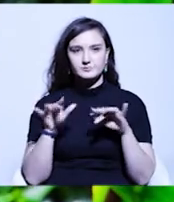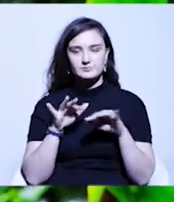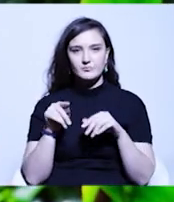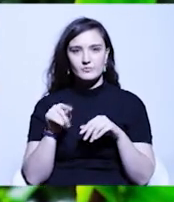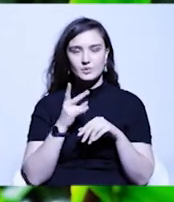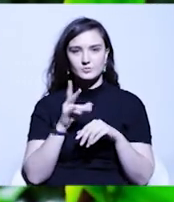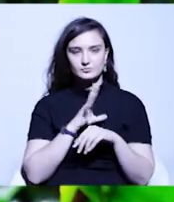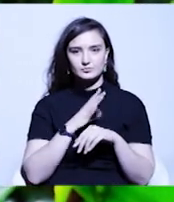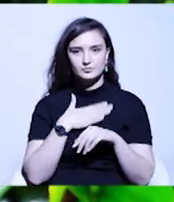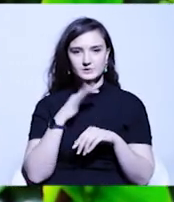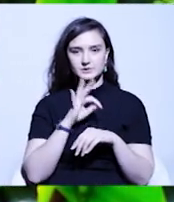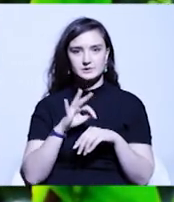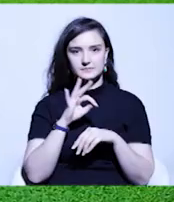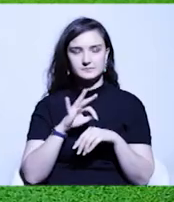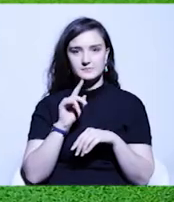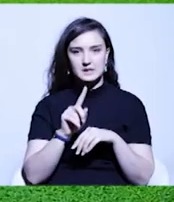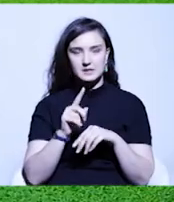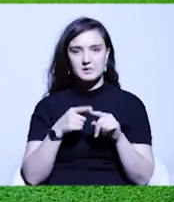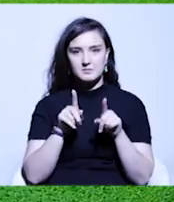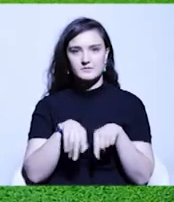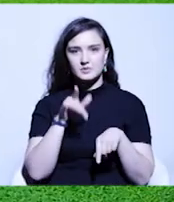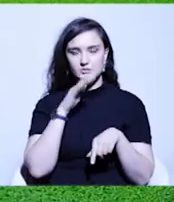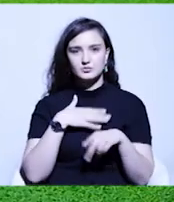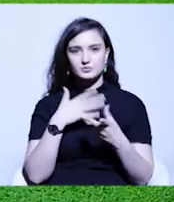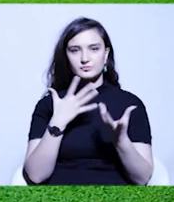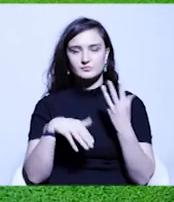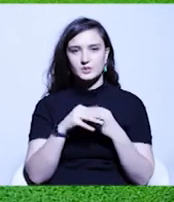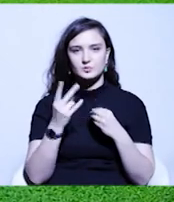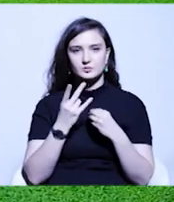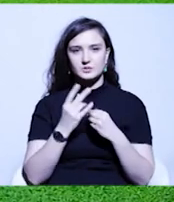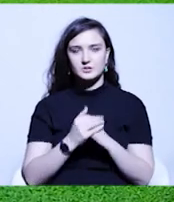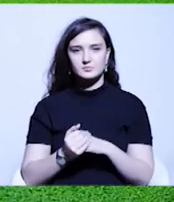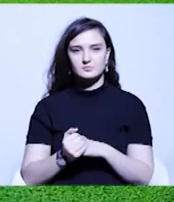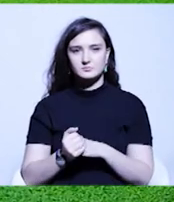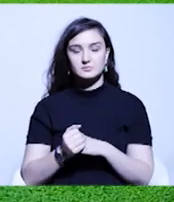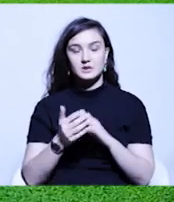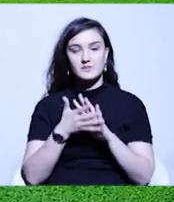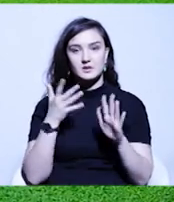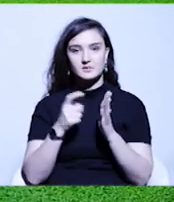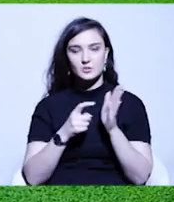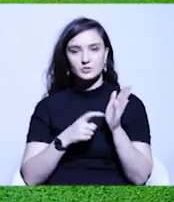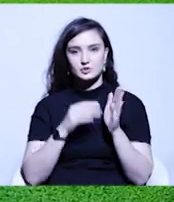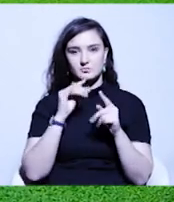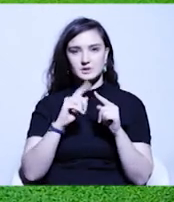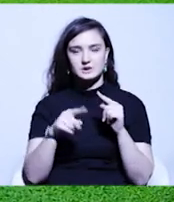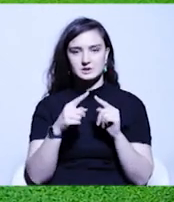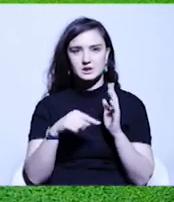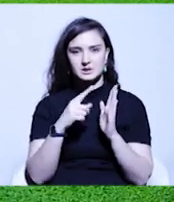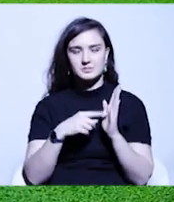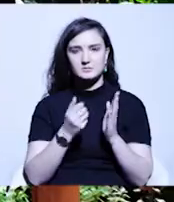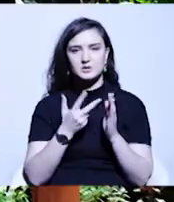ზემოქმედებას უნდა ახდენდნენ ჩვენზე, მაგრამ ამავე დროს ჩვენ რაღაცნაირად უნდა გავარკვიოთ შემდეგი საკითხები: